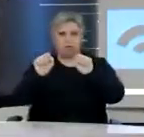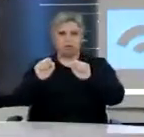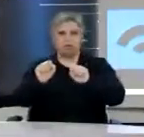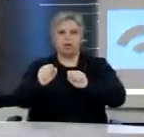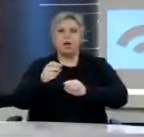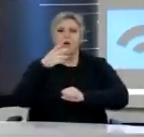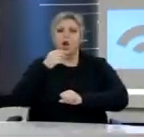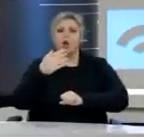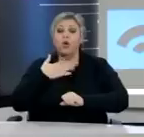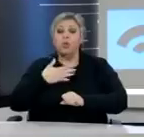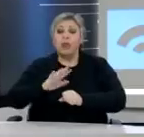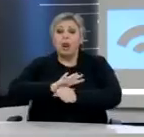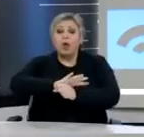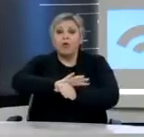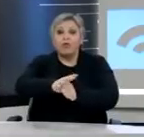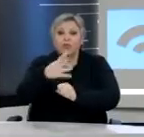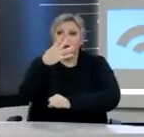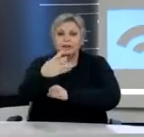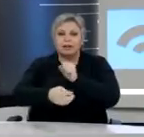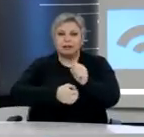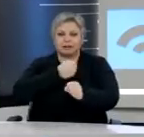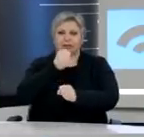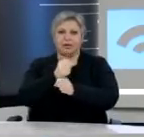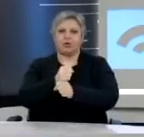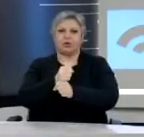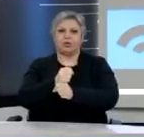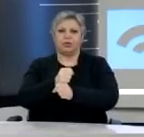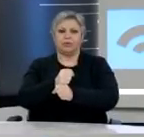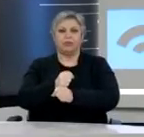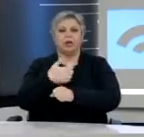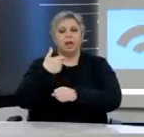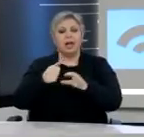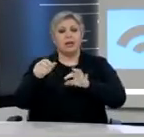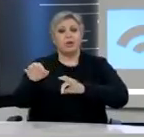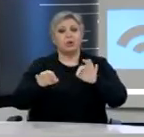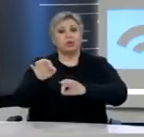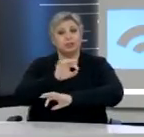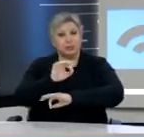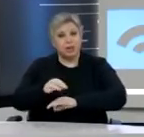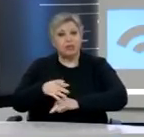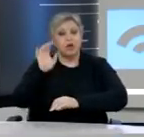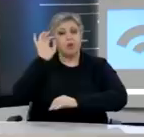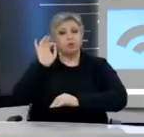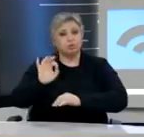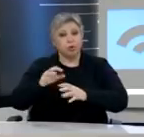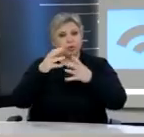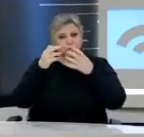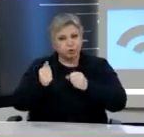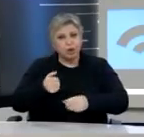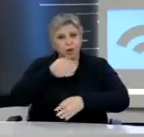Με ένα σαφές πολιτικό σχέδιο και με σαφείς στόχους, τους οποίους χθες εξέθεσα αναλυτικά.